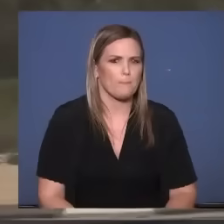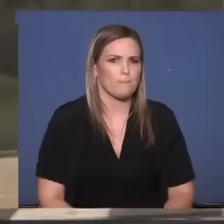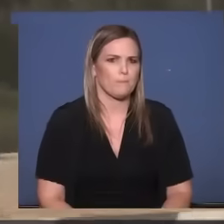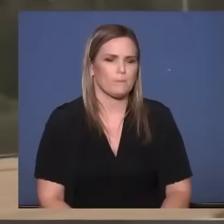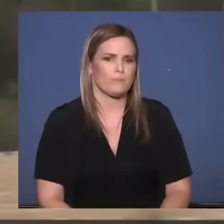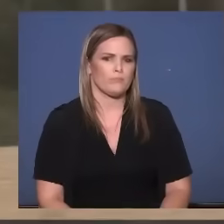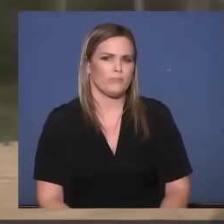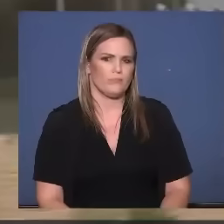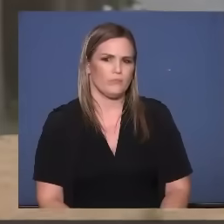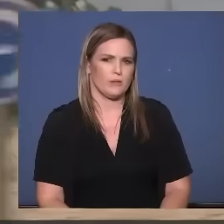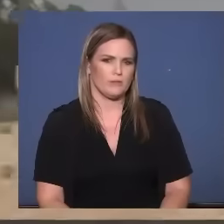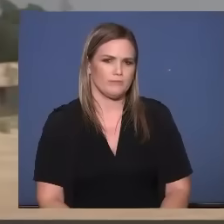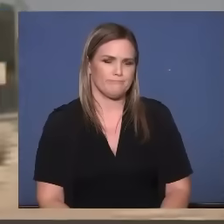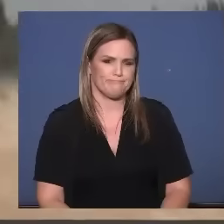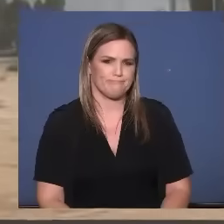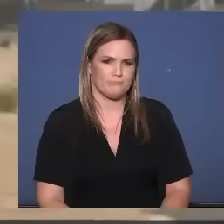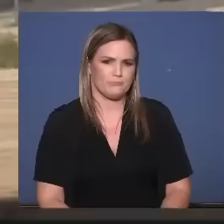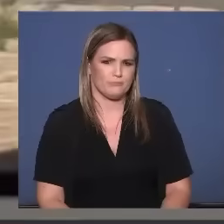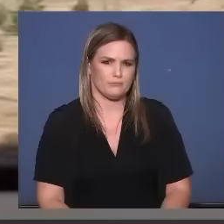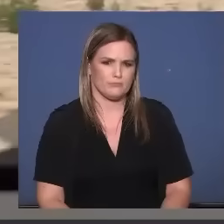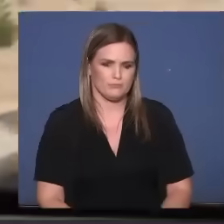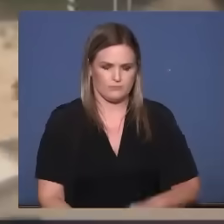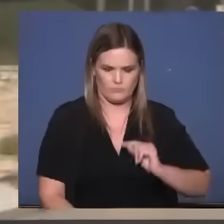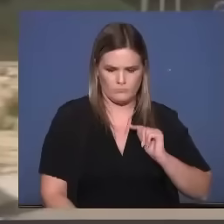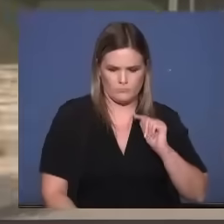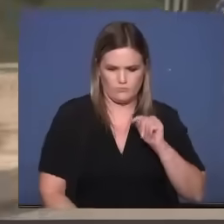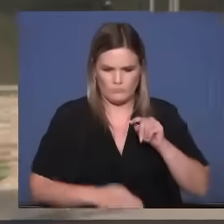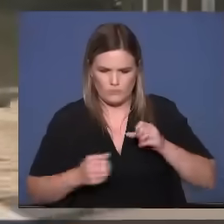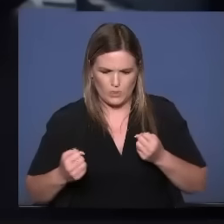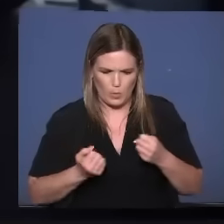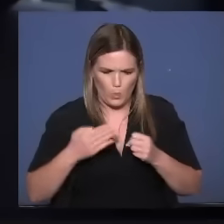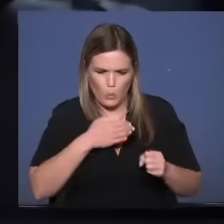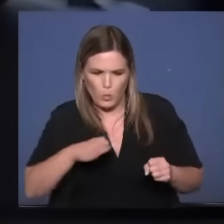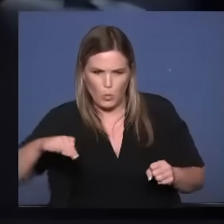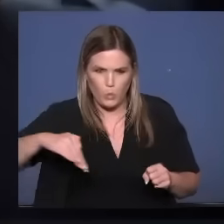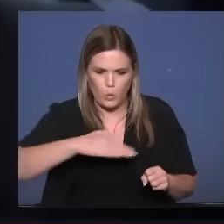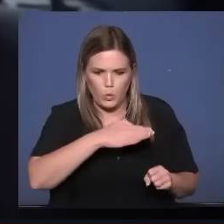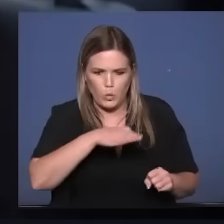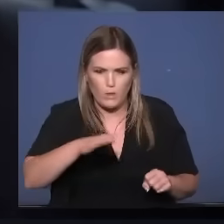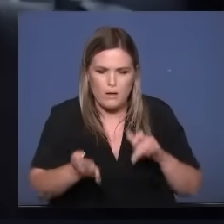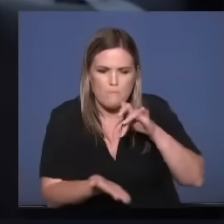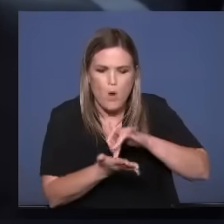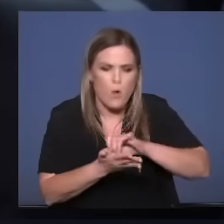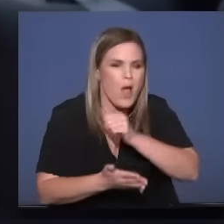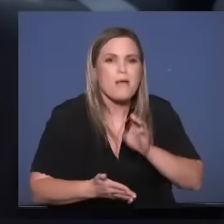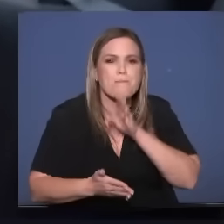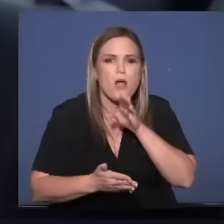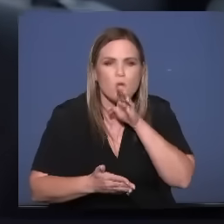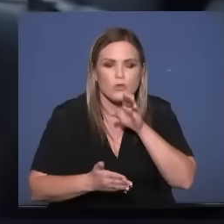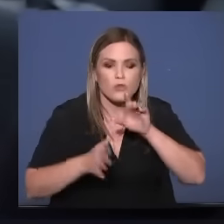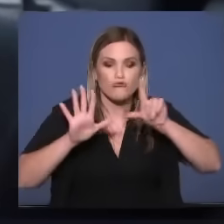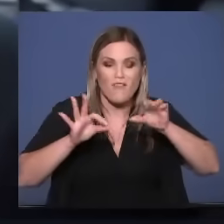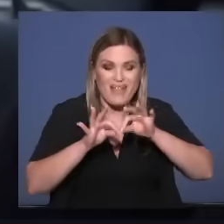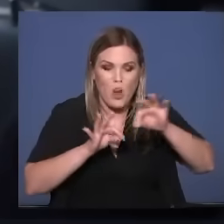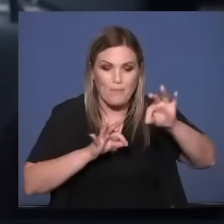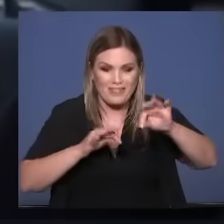נתון טוב אנחנו מגיעים עכשיו לאחת הנקודות הבעייתיות ביותר ב שבעת הקילומטרים שמפרידים בין קריית שמונה